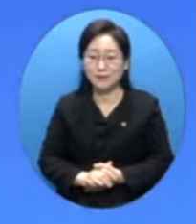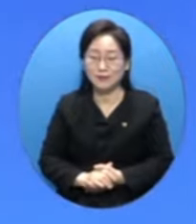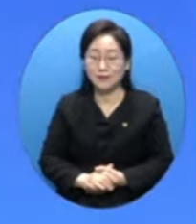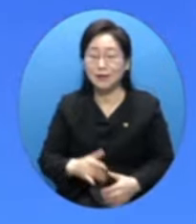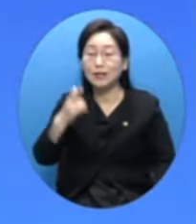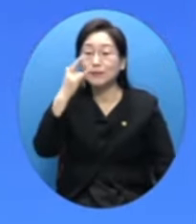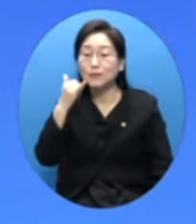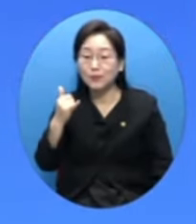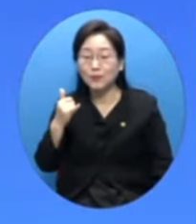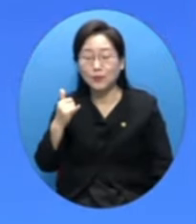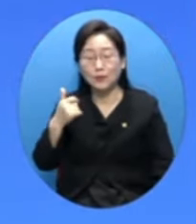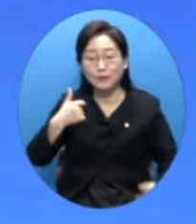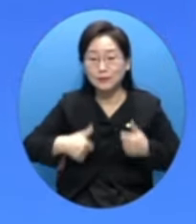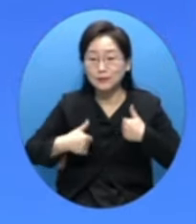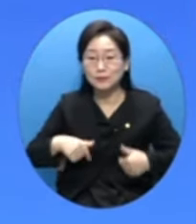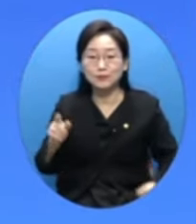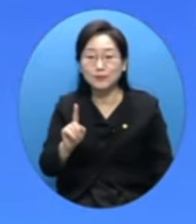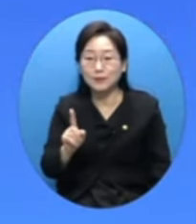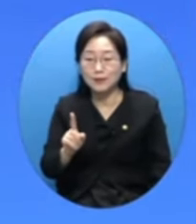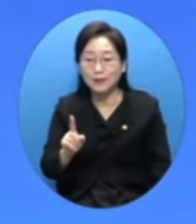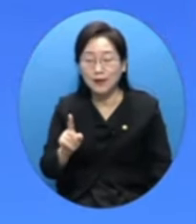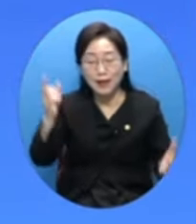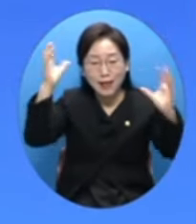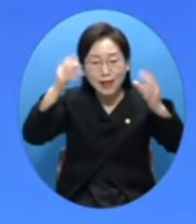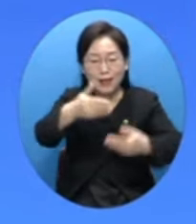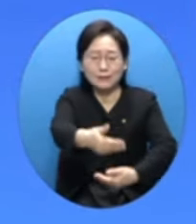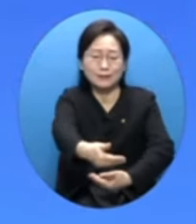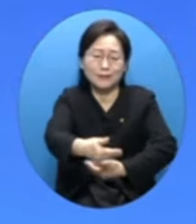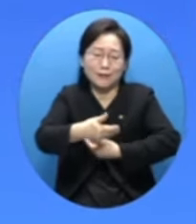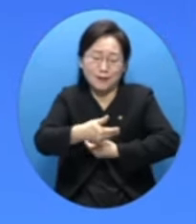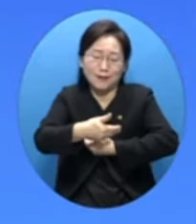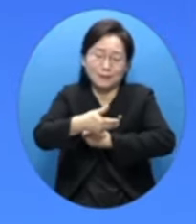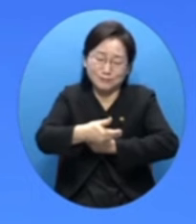부모의 기쁨은 어린아이를 안고 있는 것입니다.